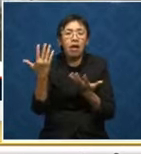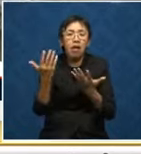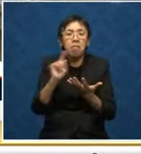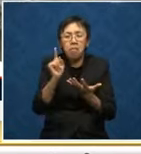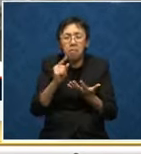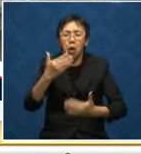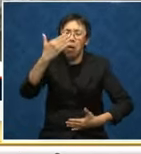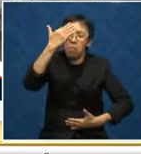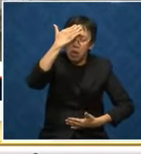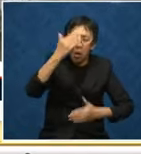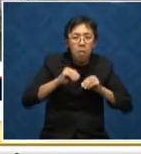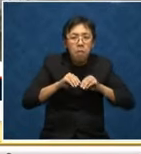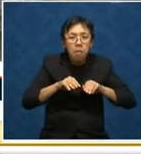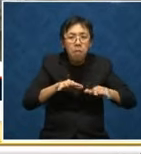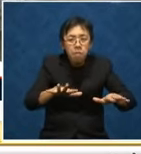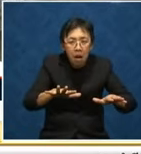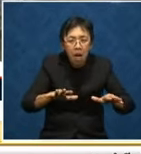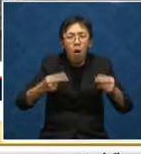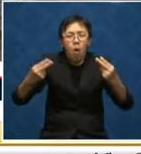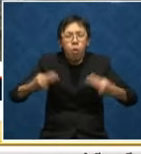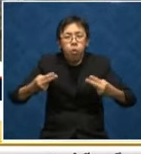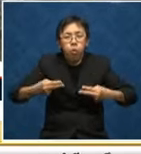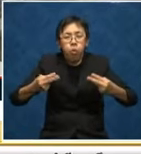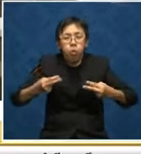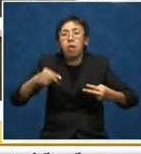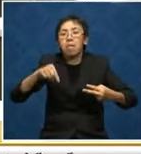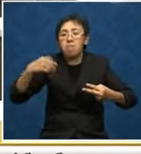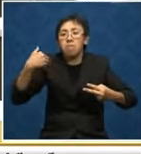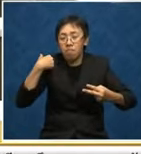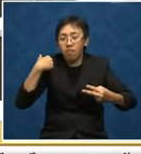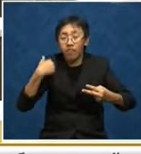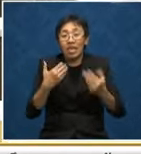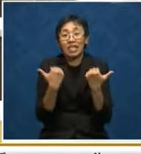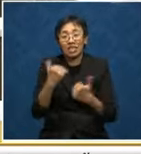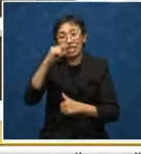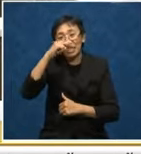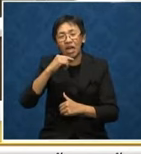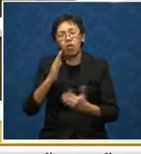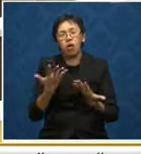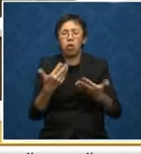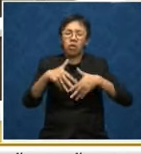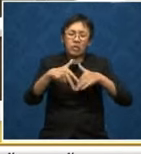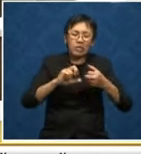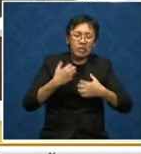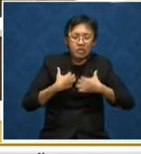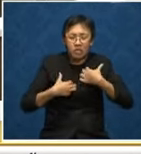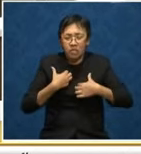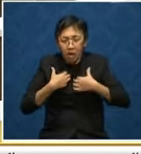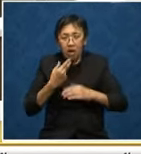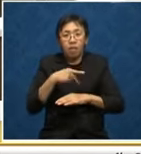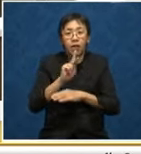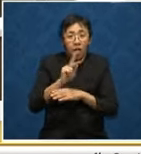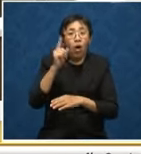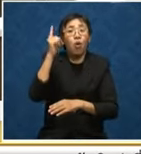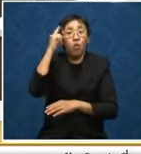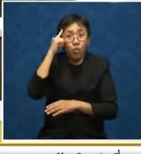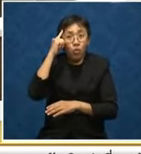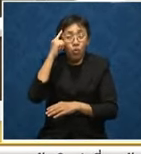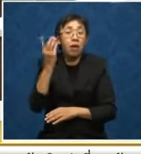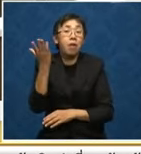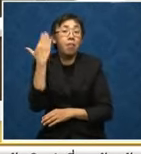ยไข้เจ็บทั้งสงครามที่กำลังร้อมรอบอยู่และในบ้านเราเองก็ทุกข์สุขต่างๆท่านก็รับรู้และเมื่อว